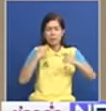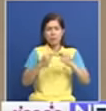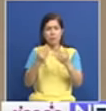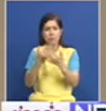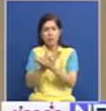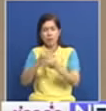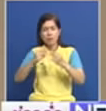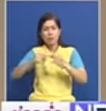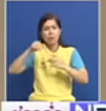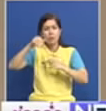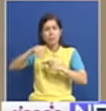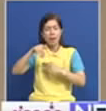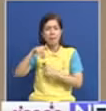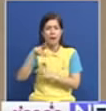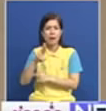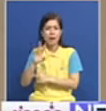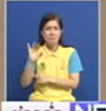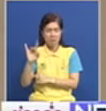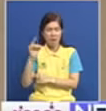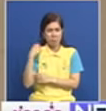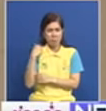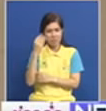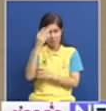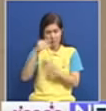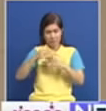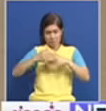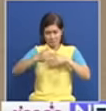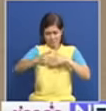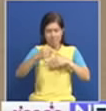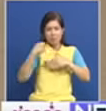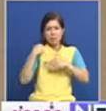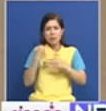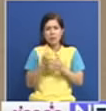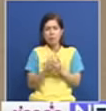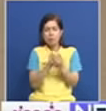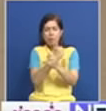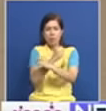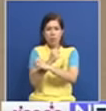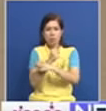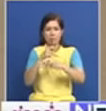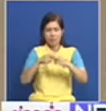นเนื่องจากว่ามีระยะทางลาดชันที่สั้นกว่าเพื่อลดการเกิดอุบัติเหตุค่ะ